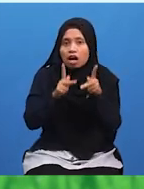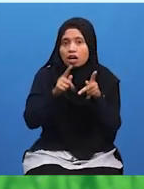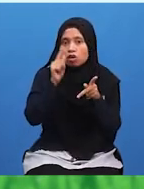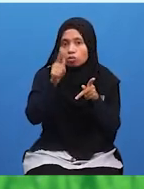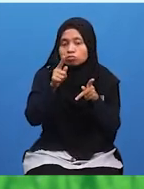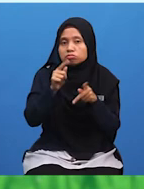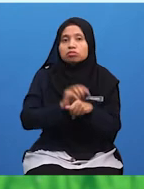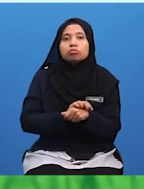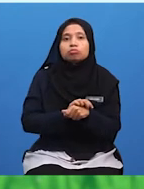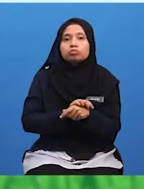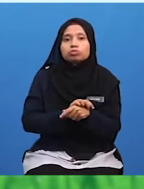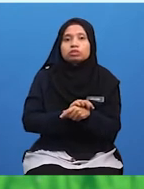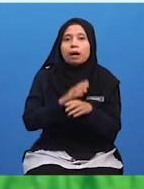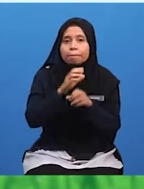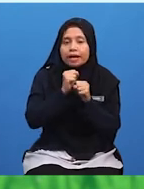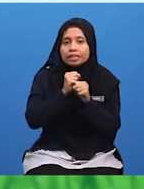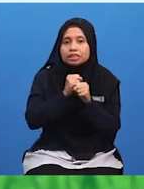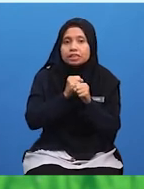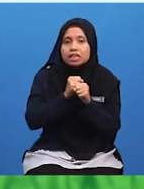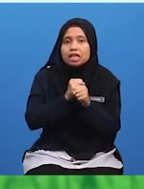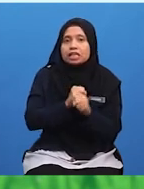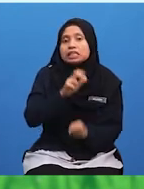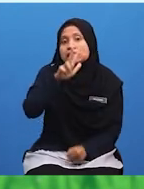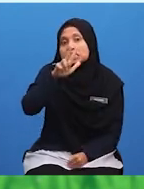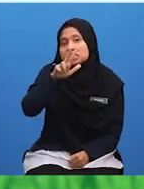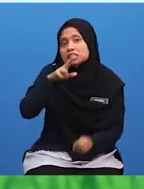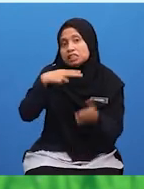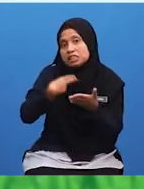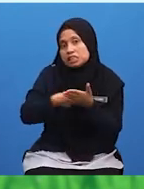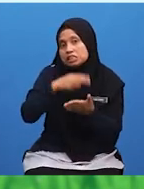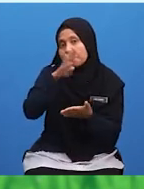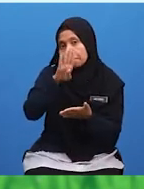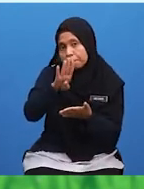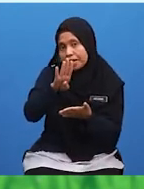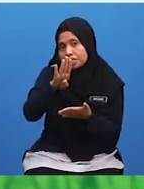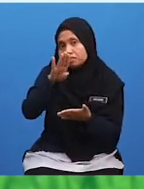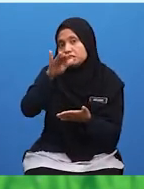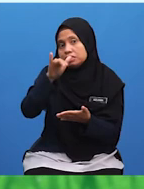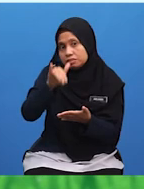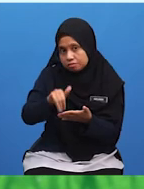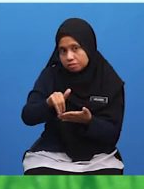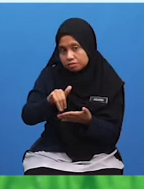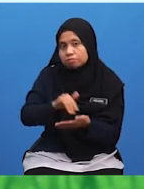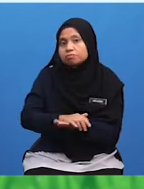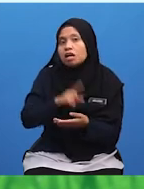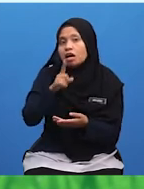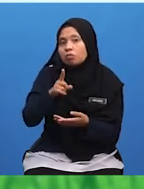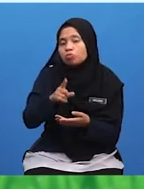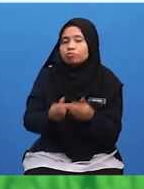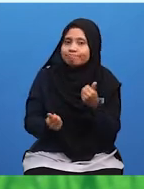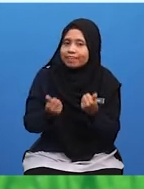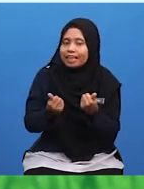Sekiranya murid sekalian mendapat skor 3 hingga 4,